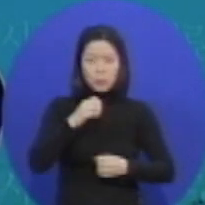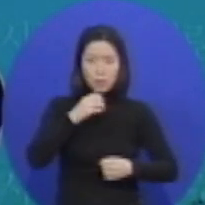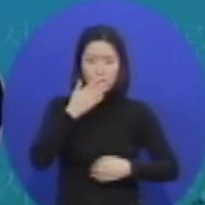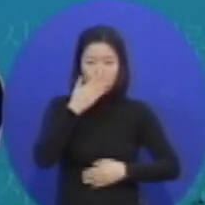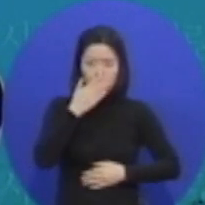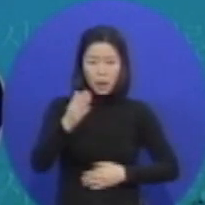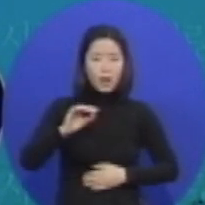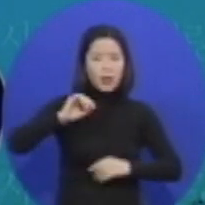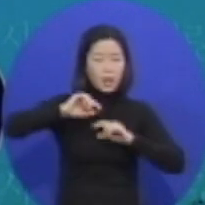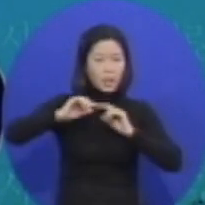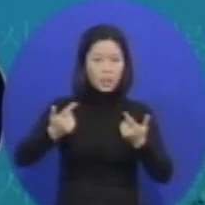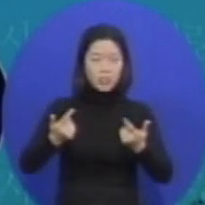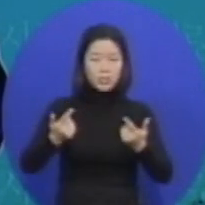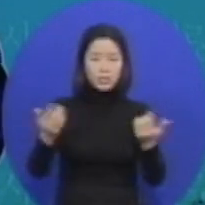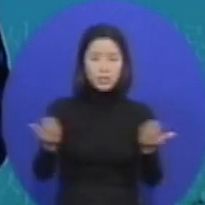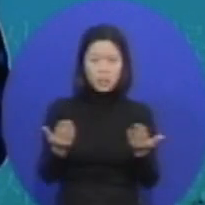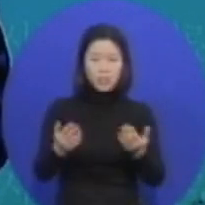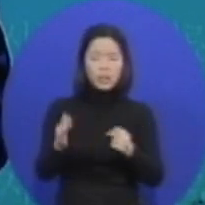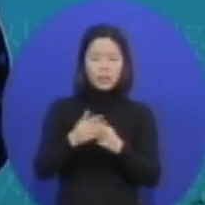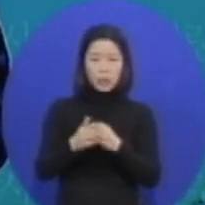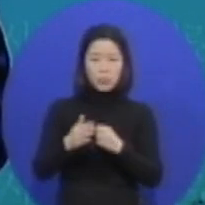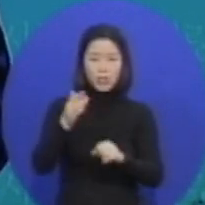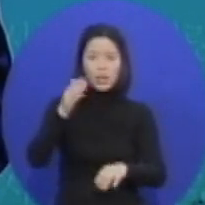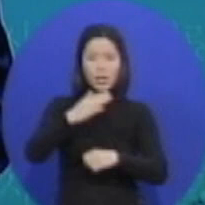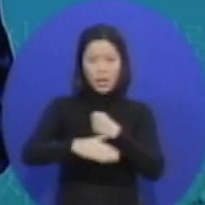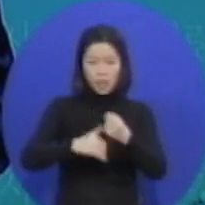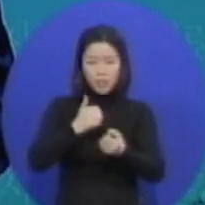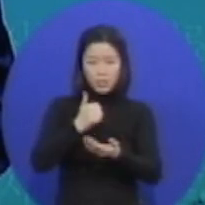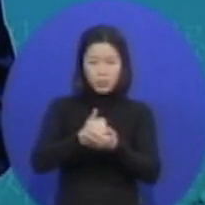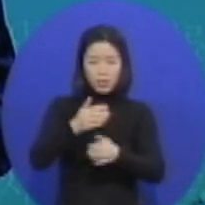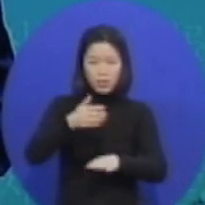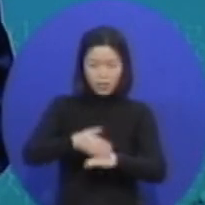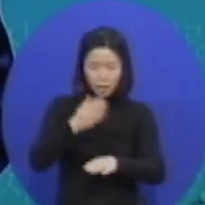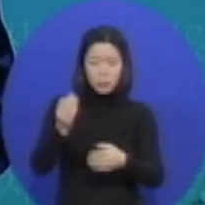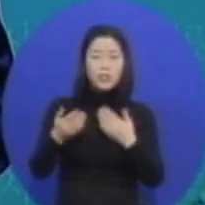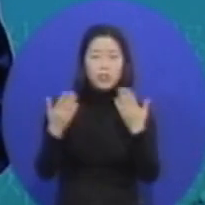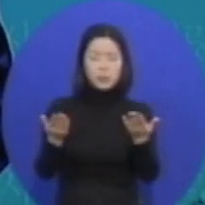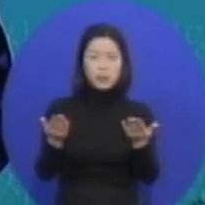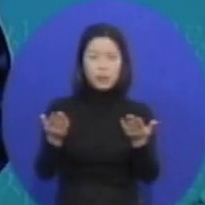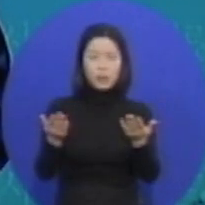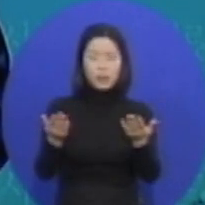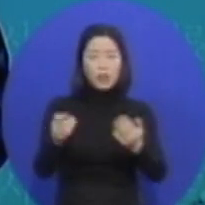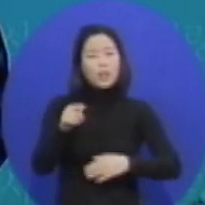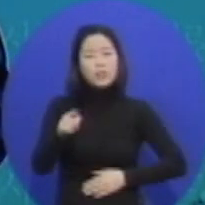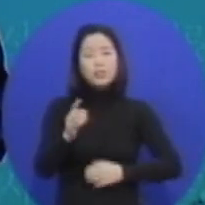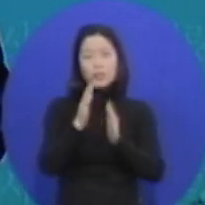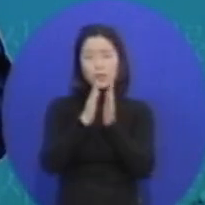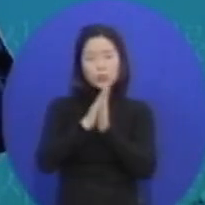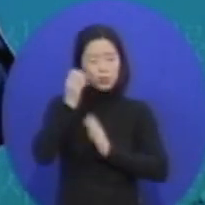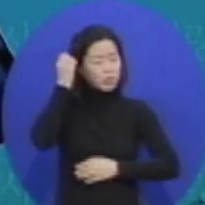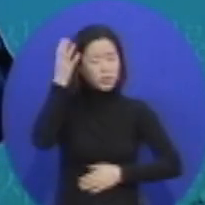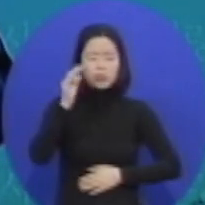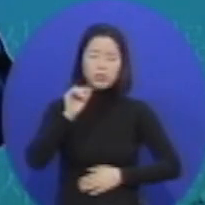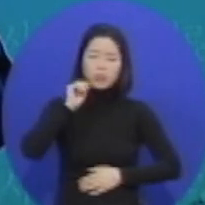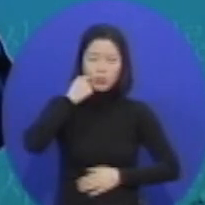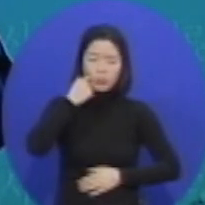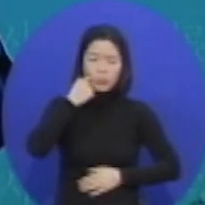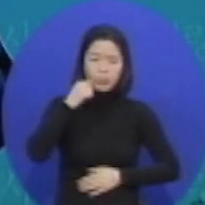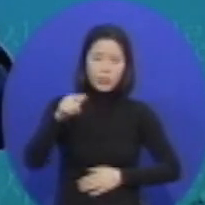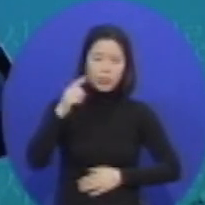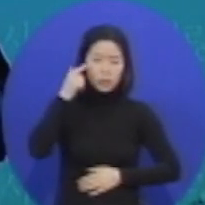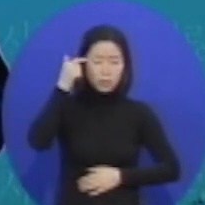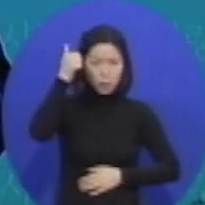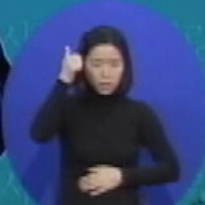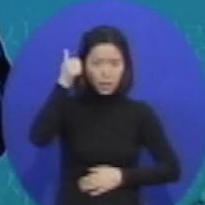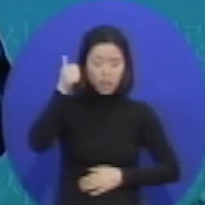감사합니다 저는 그 목사님의 그 기도를 있을 수가 없어요 그 목사님이 느끼기에는